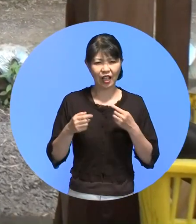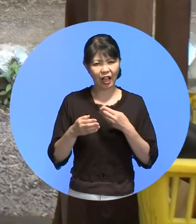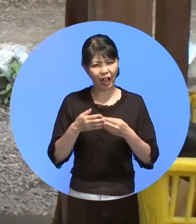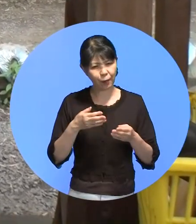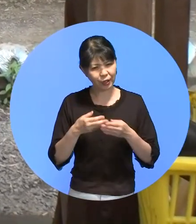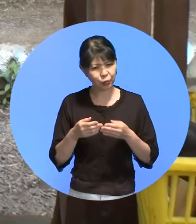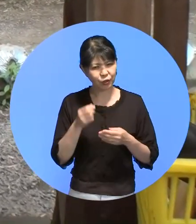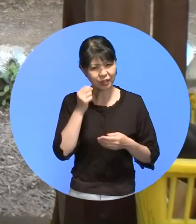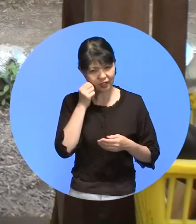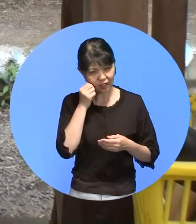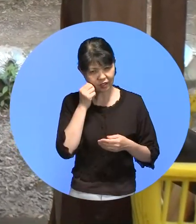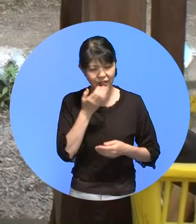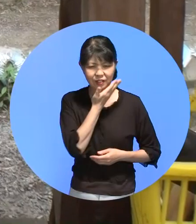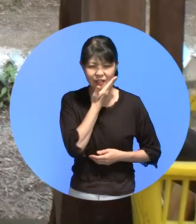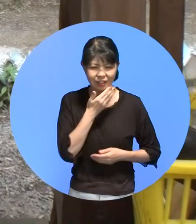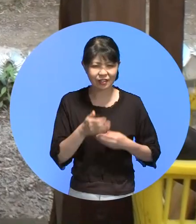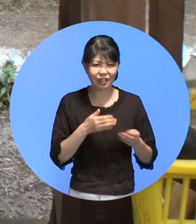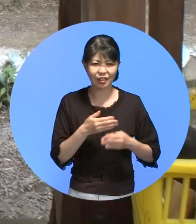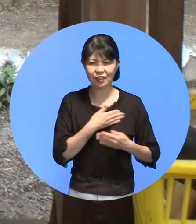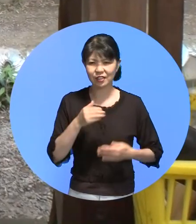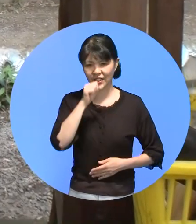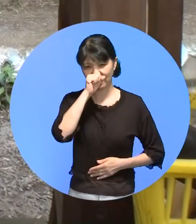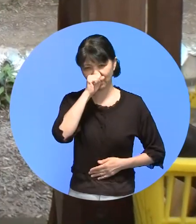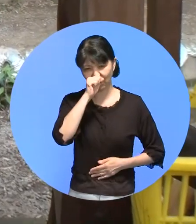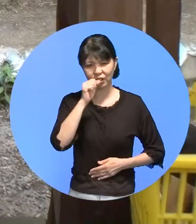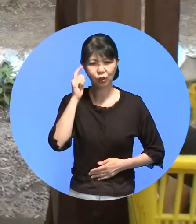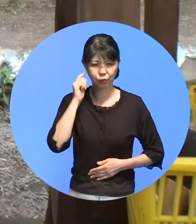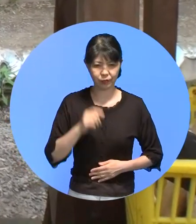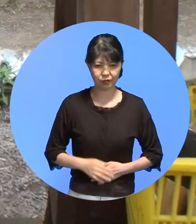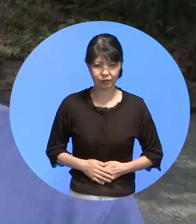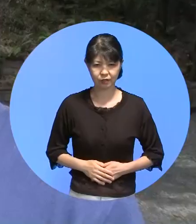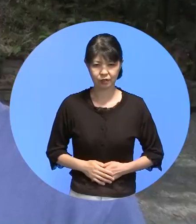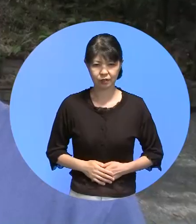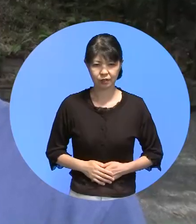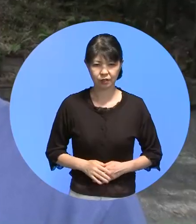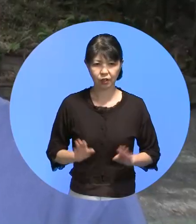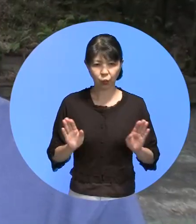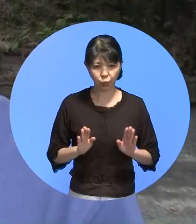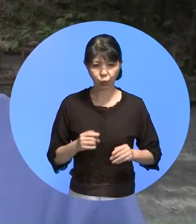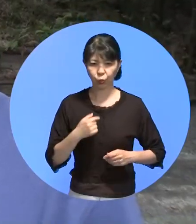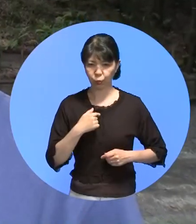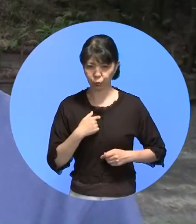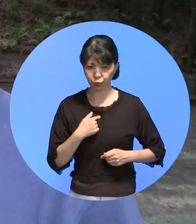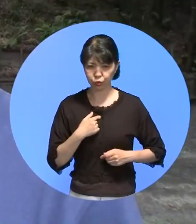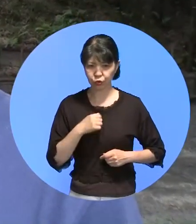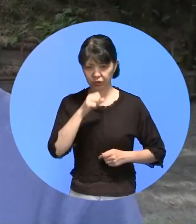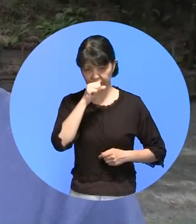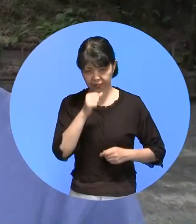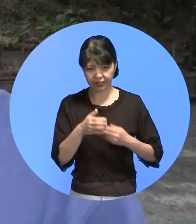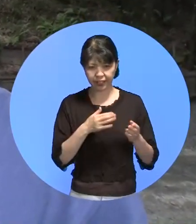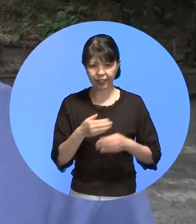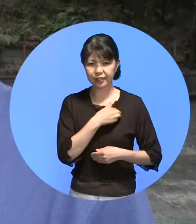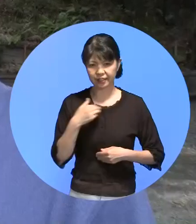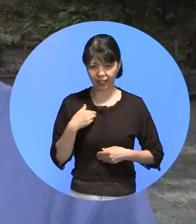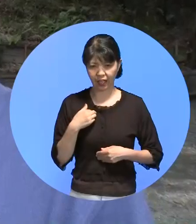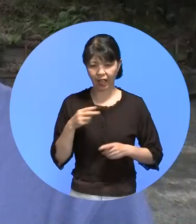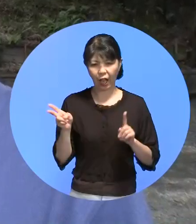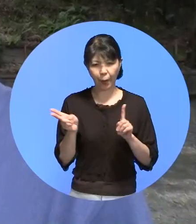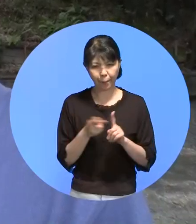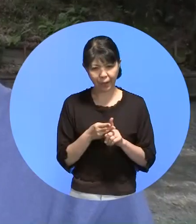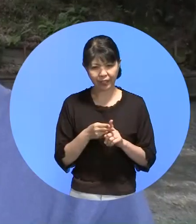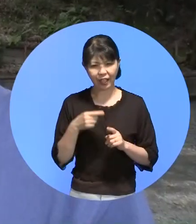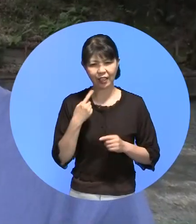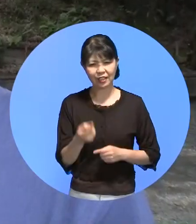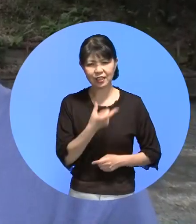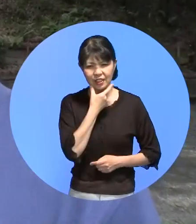すごく貴重な経験できてよかったなと思います。 子供にとってもいい経験ですし、僕にとってもいい経験ができて、